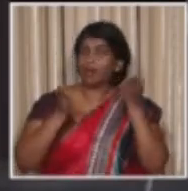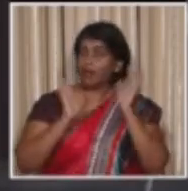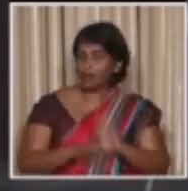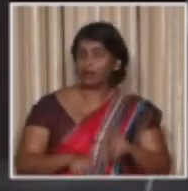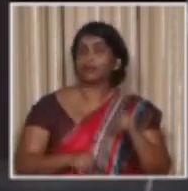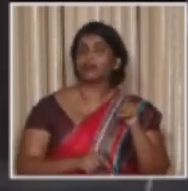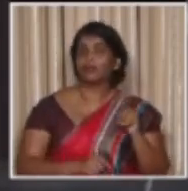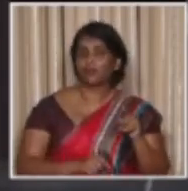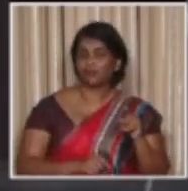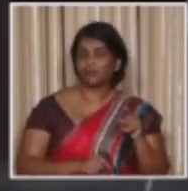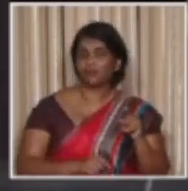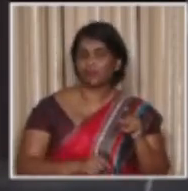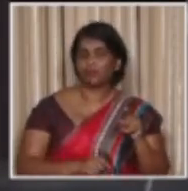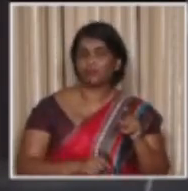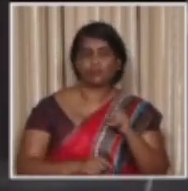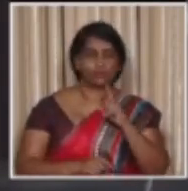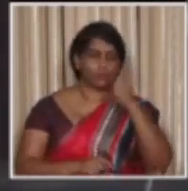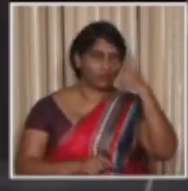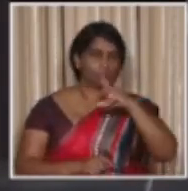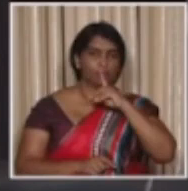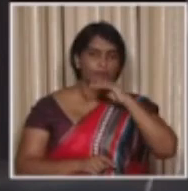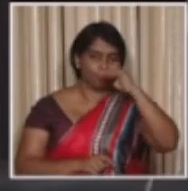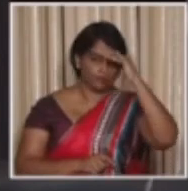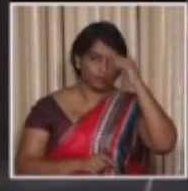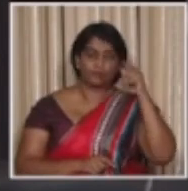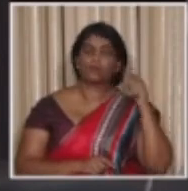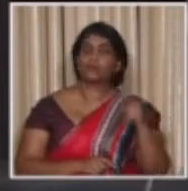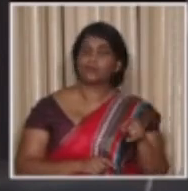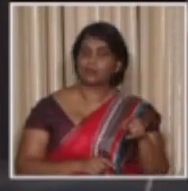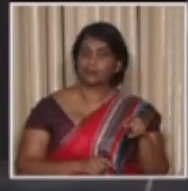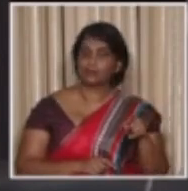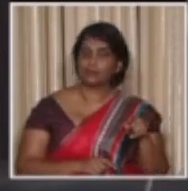කරු කතානාය නියෝජ්‍ය කතානායක තිබුණේ මේ